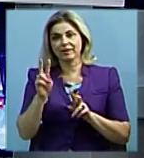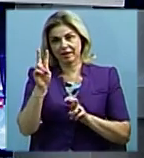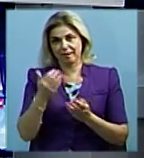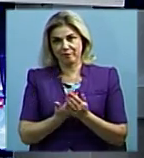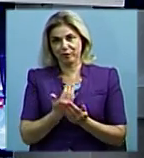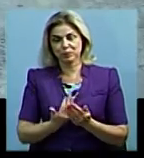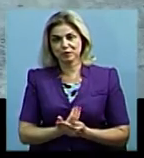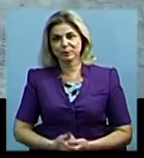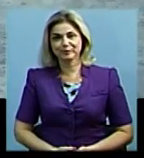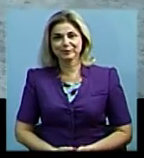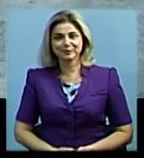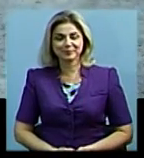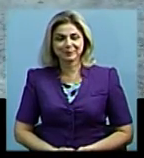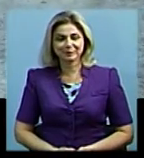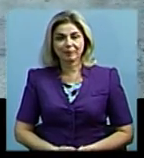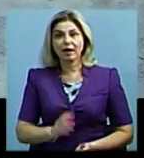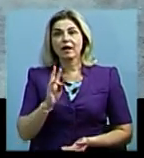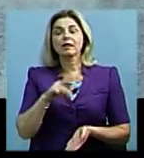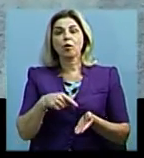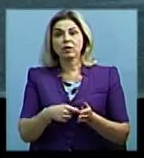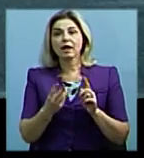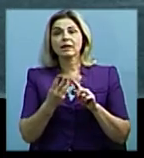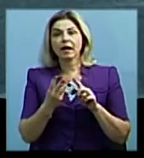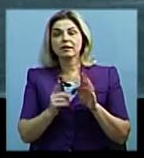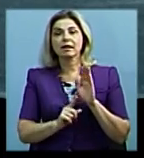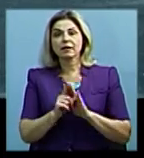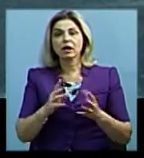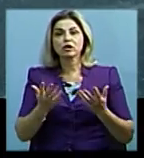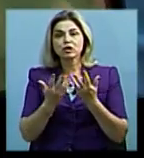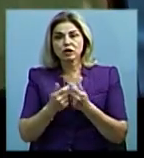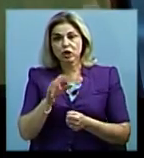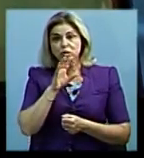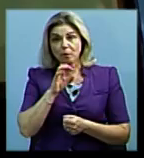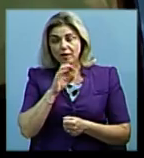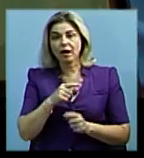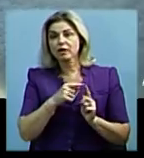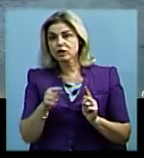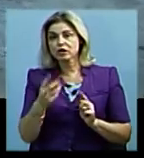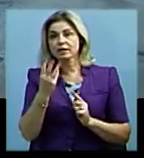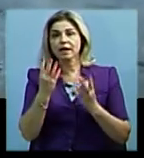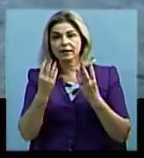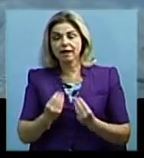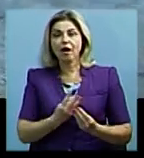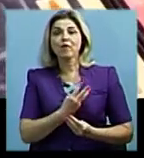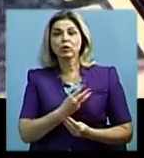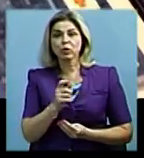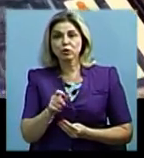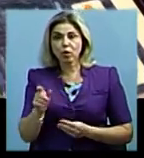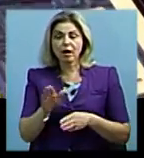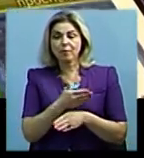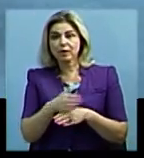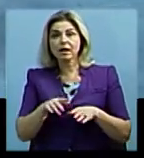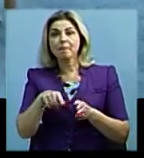випуску. У Миколаєві втретє стартував підрахунок собак. Протягом 3 днів волонтери, поділивши місто на